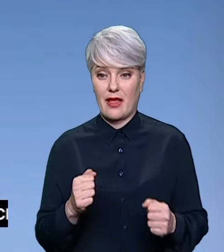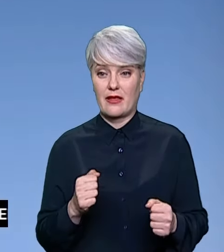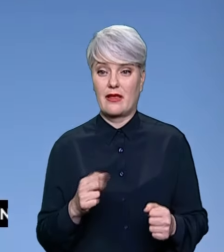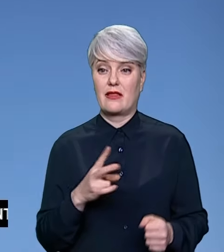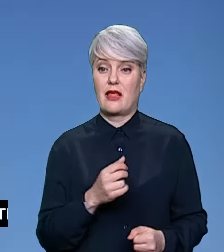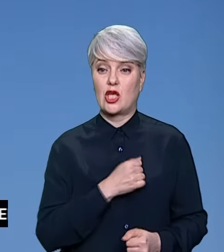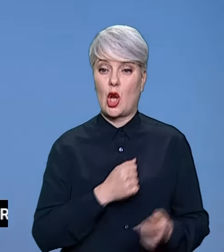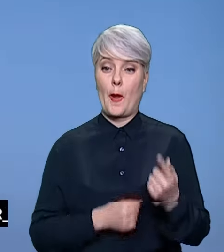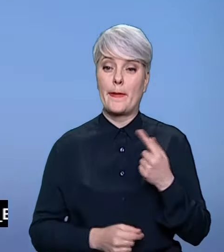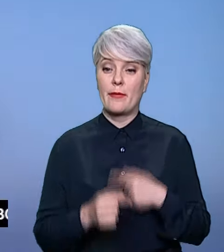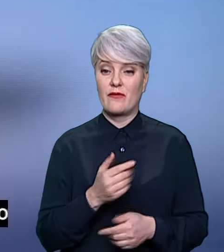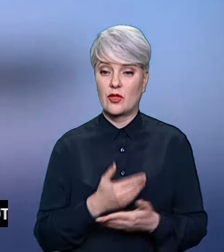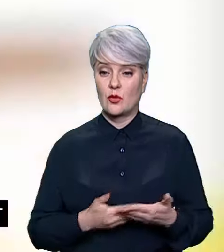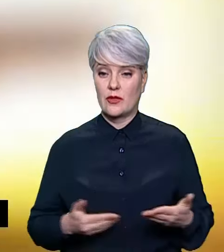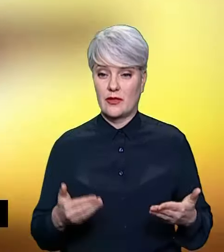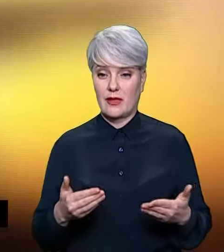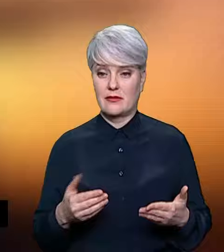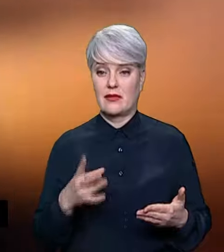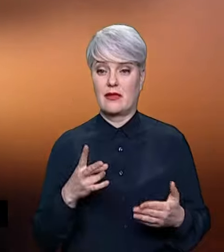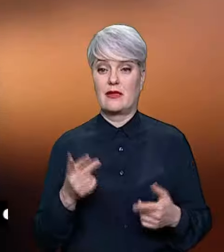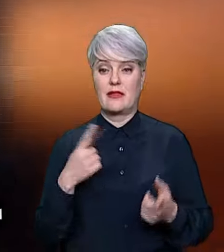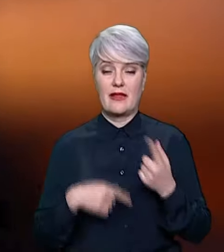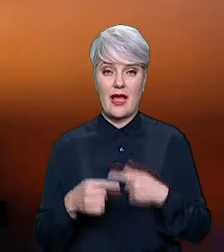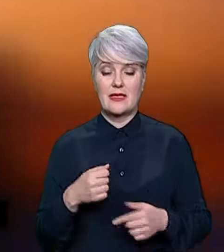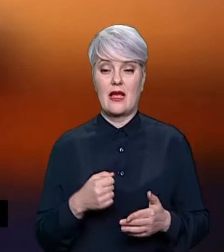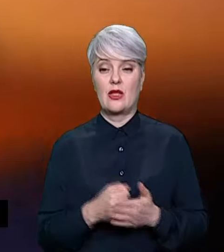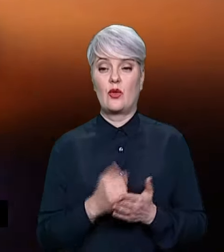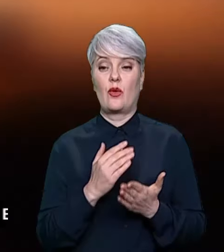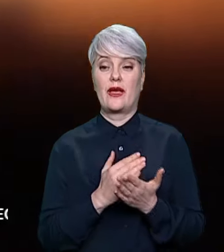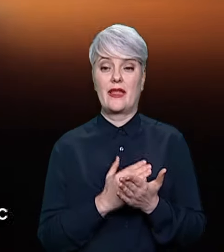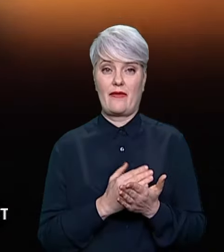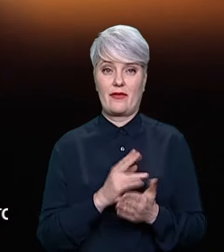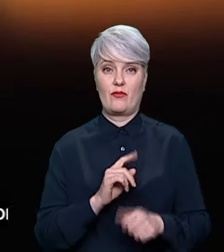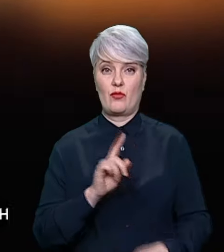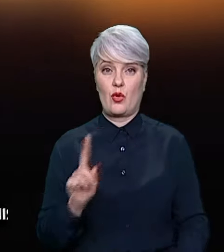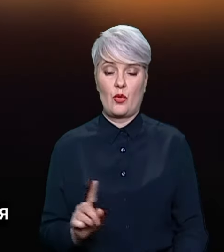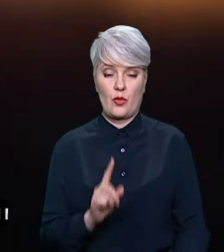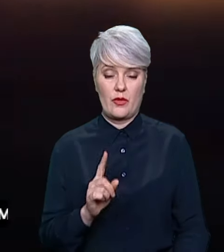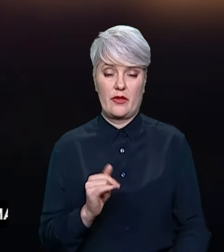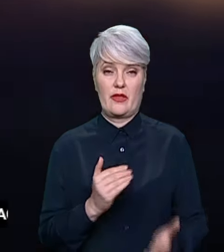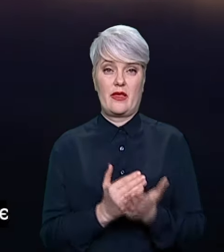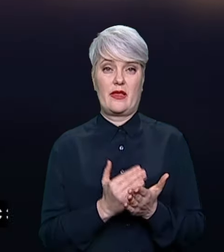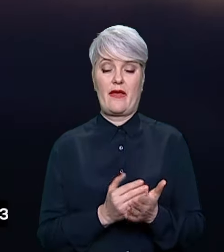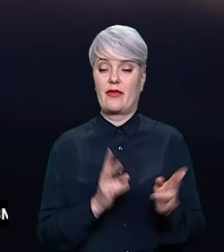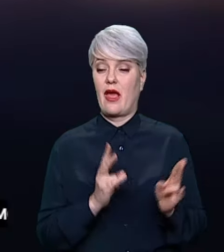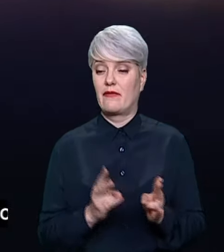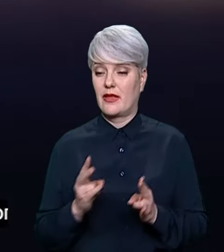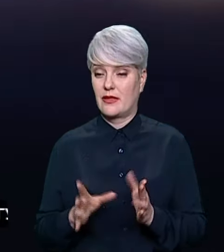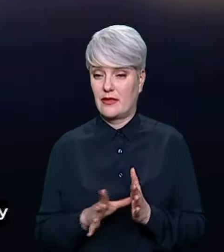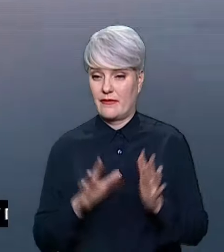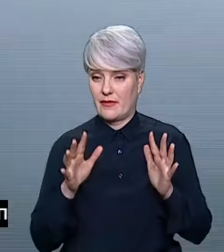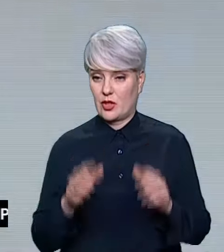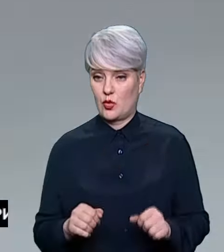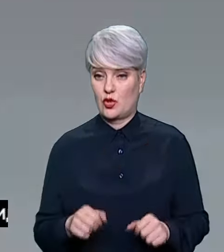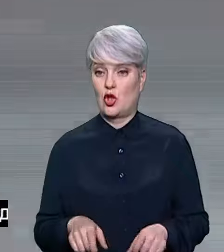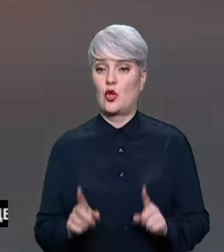жаль, повернули нас знову назад до і графіків погодинних відключень, і графіків аварійних відключень, тому